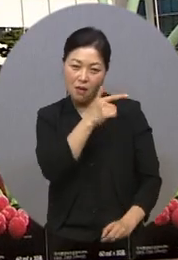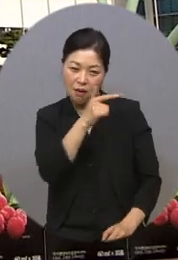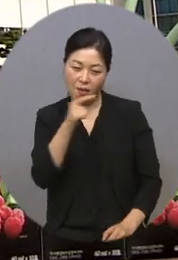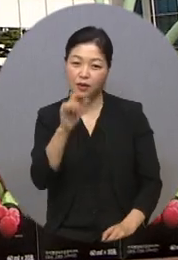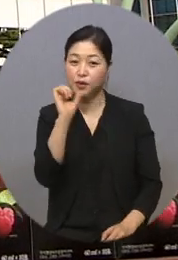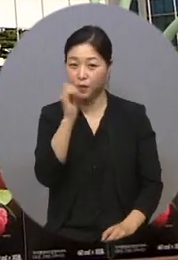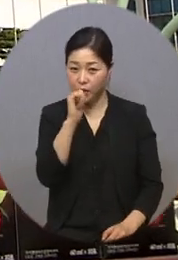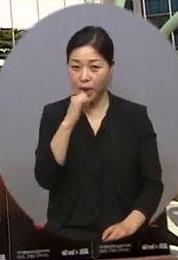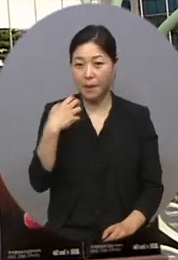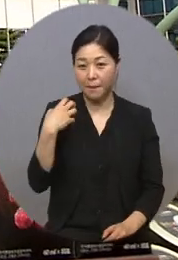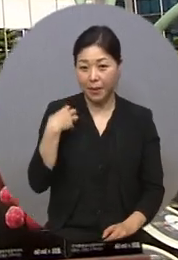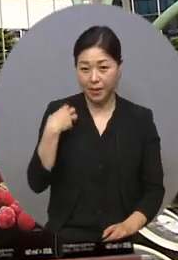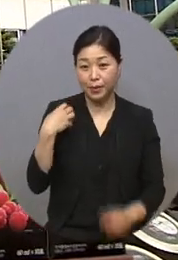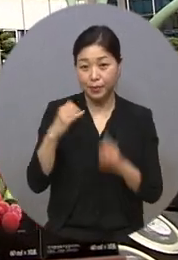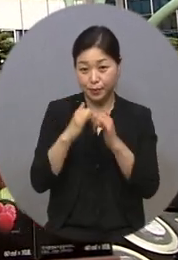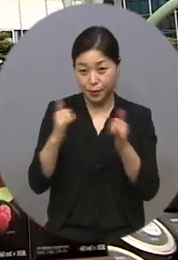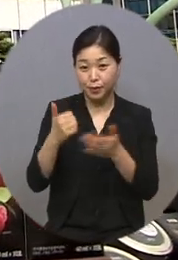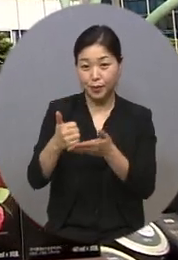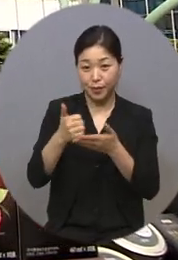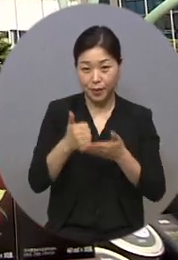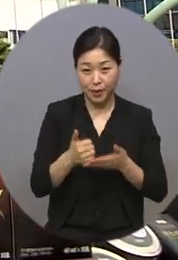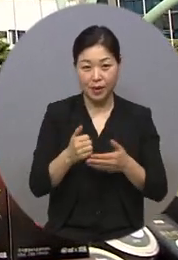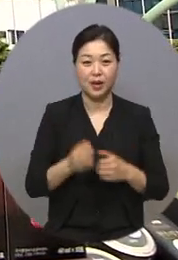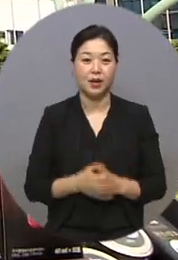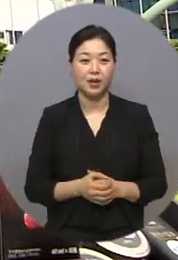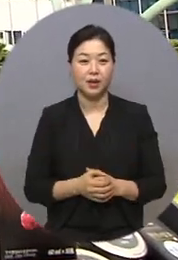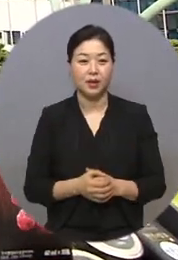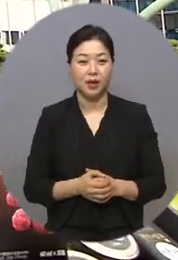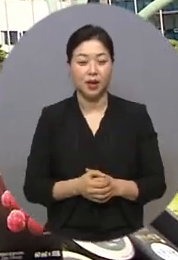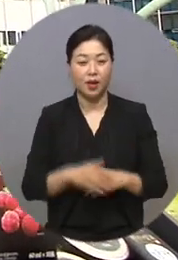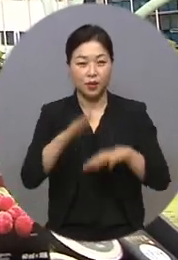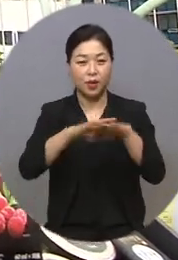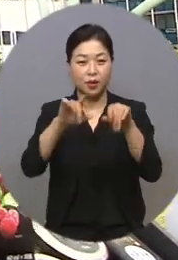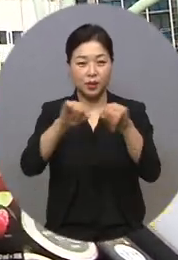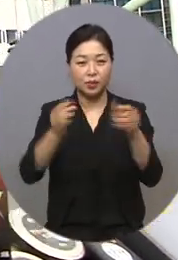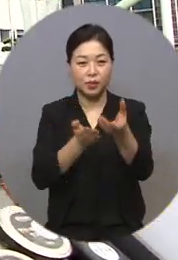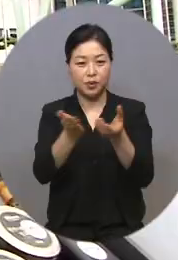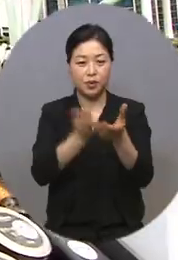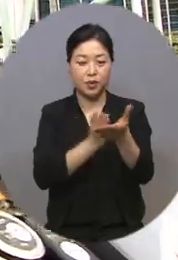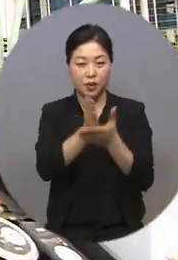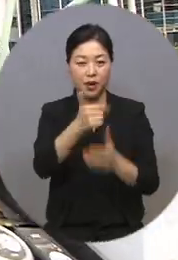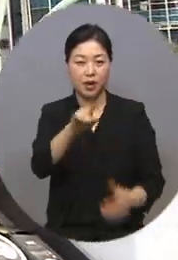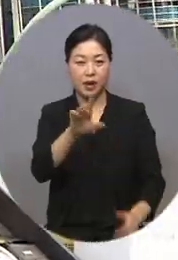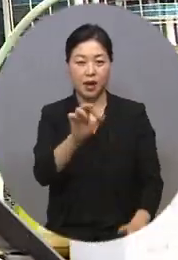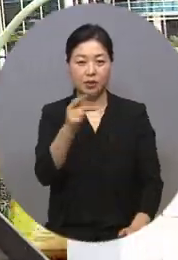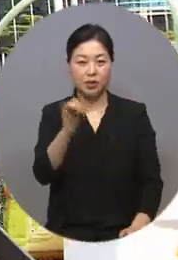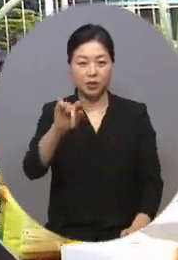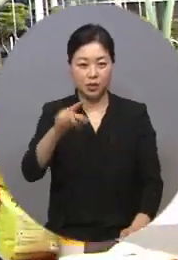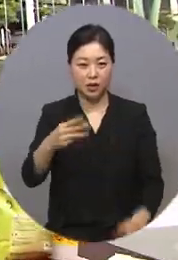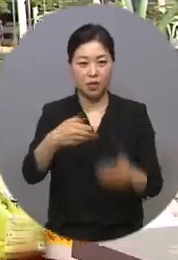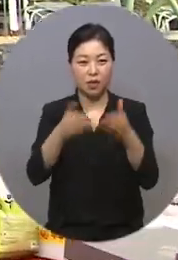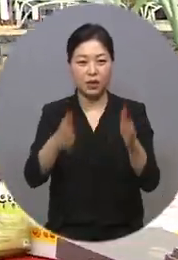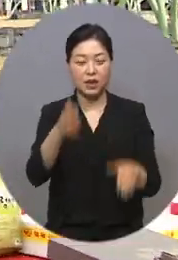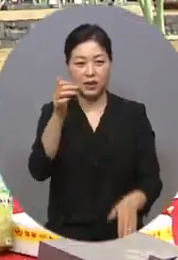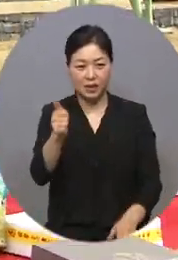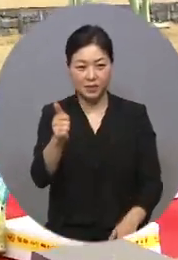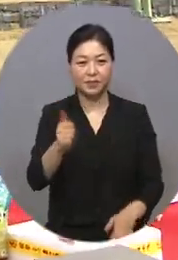소개해 주실 분 네, 모시겠습니다. 농식품유통과의 강종철 과장님 어디 계세요?